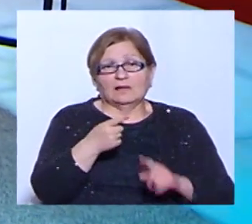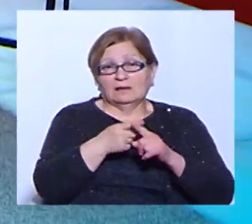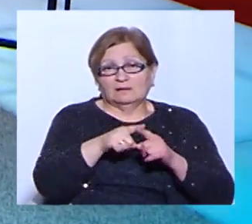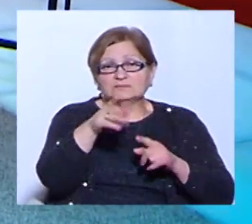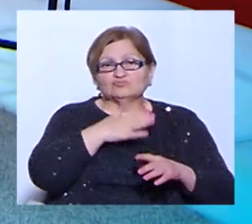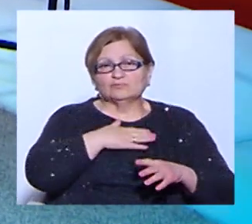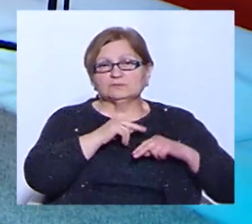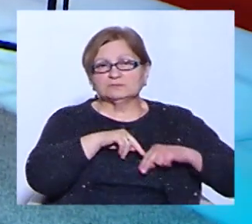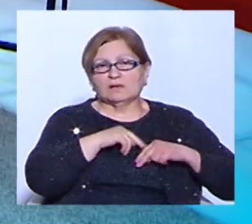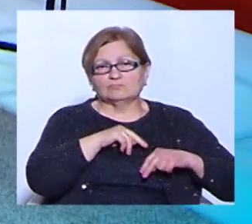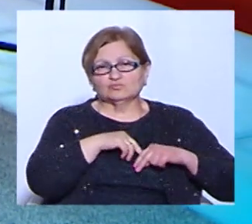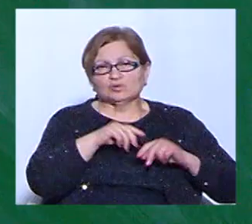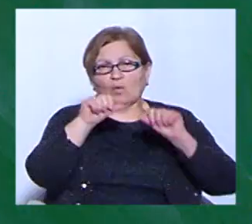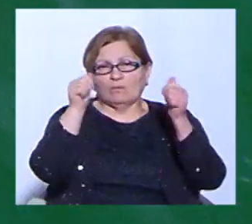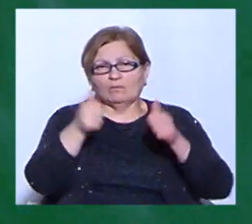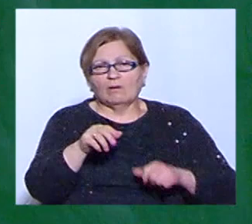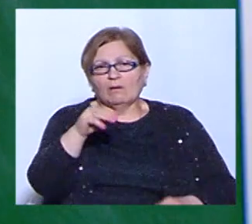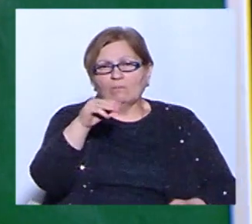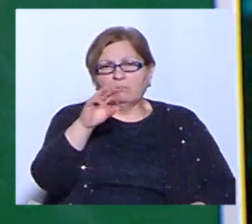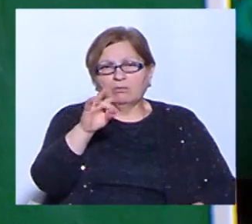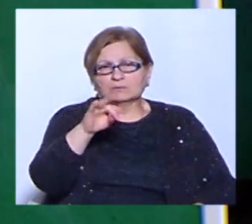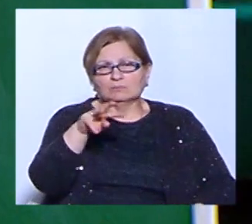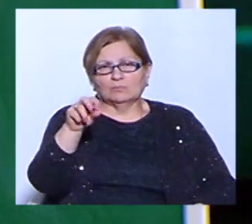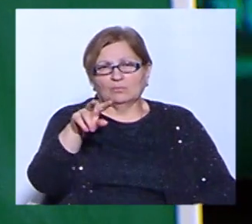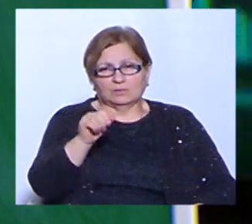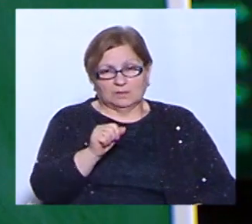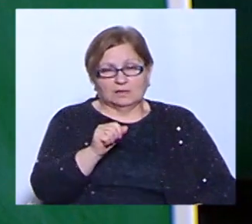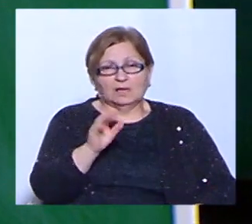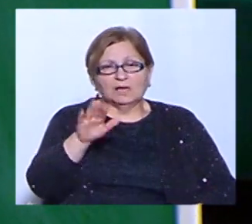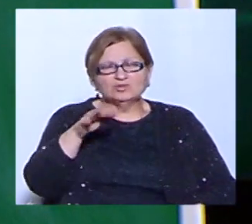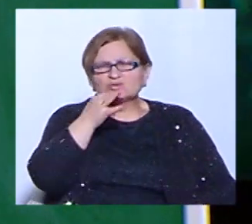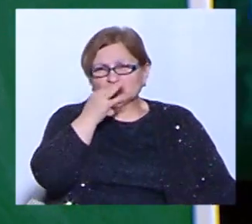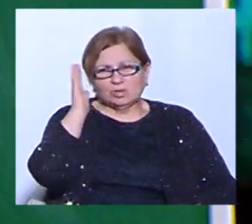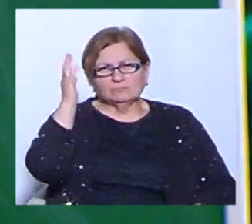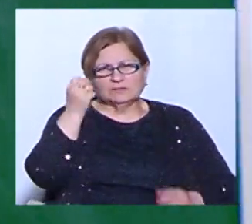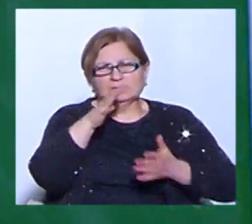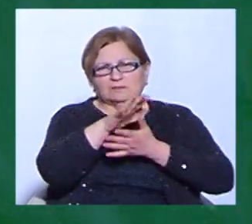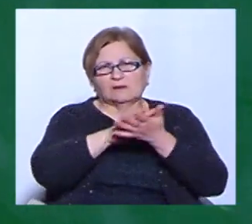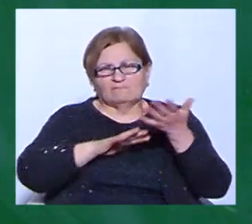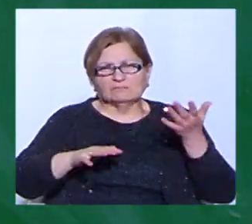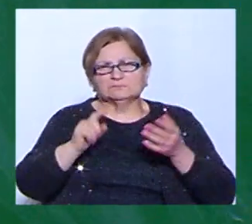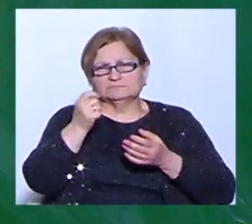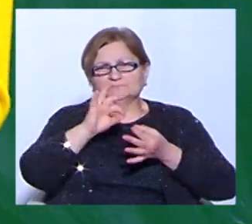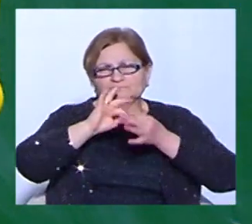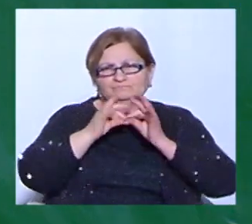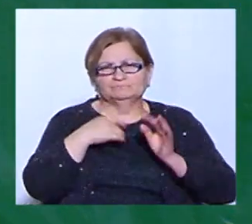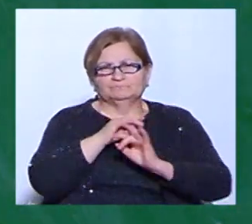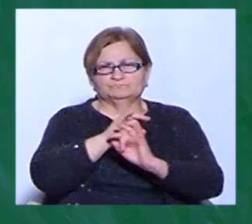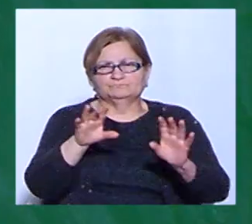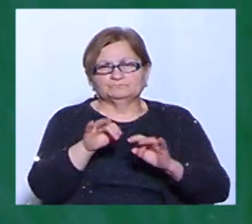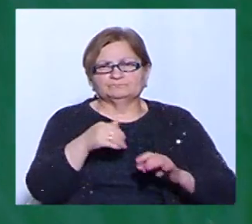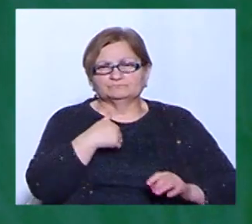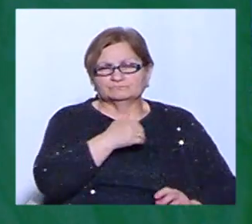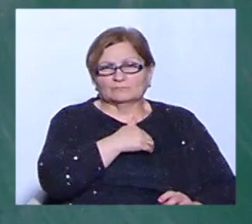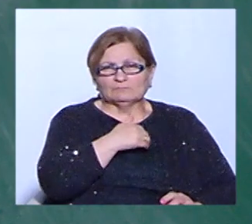ფორმულა. ამოცანებს პროცენტებზე გავაგრძელებთ კიდევ შემდეგ გაკვეთილზე უფრო ხრმად. ერთადერთი მინდა